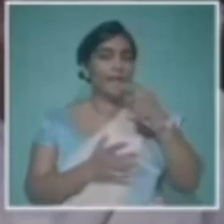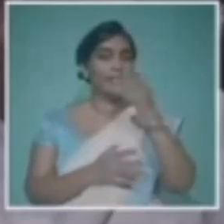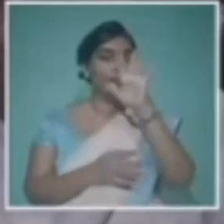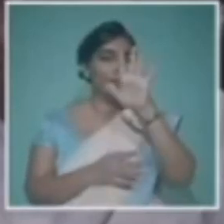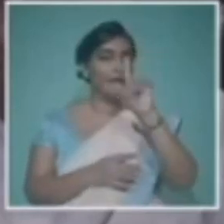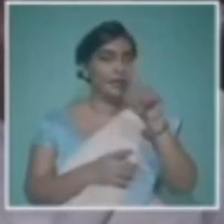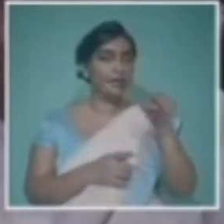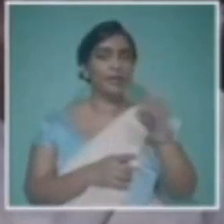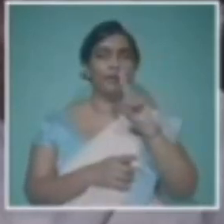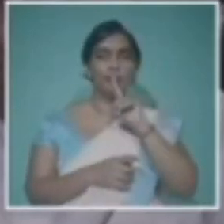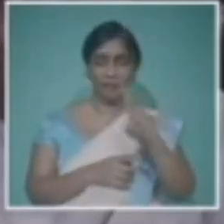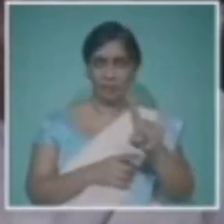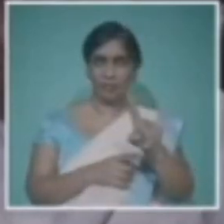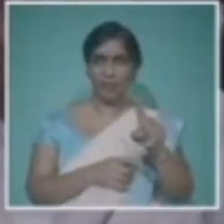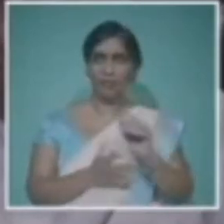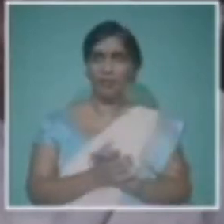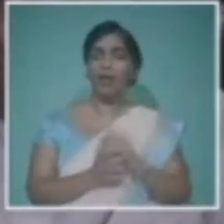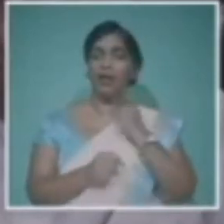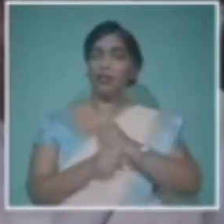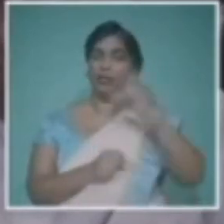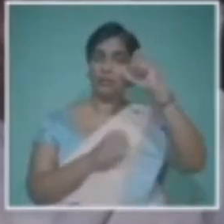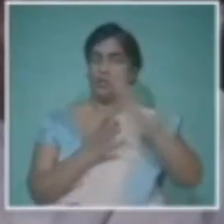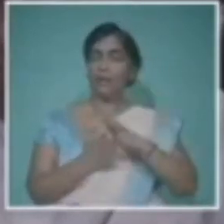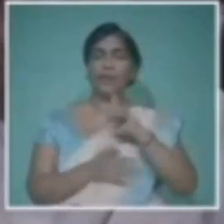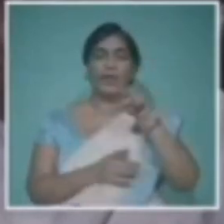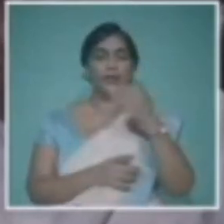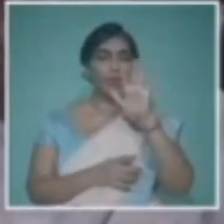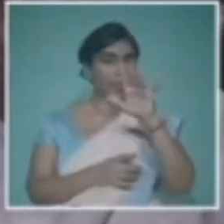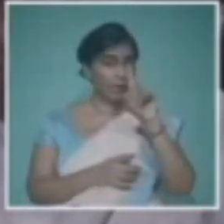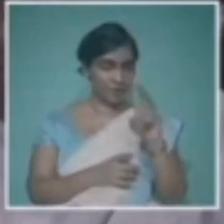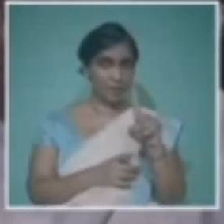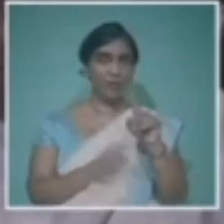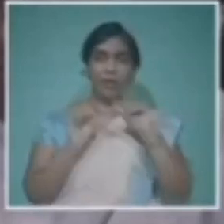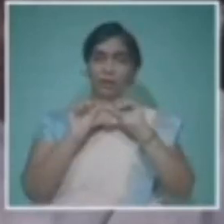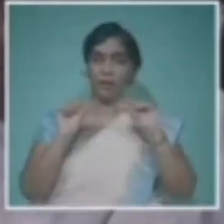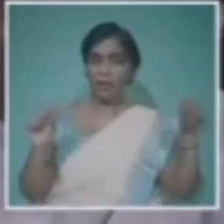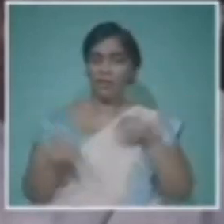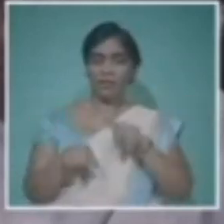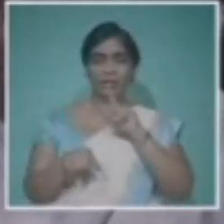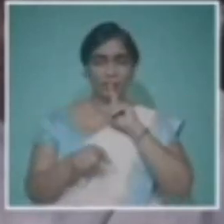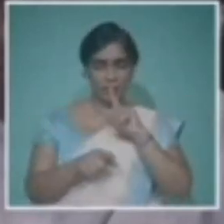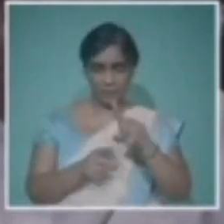151 වගන්තිය කියලා තියෙනවා. ආණ්ඩු ක්‍රම ව්‍යවස්ථාවේ 151 වගන්තිය මෙහෙම කියනවා.